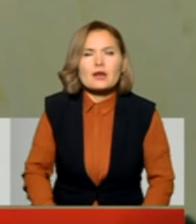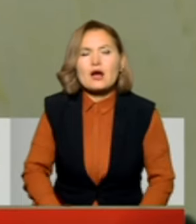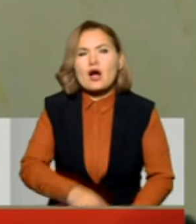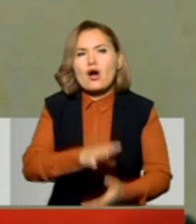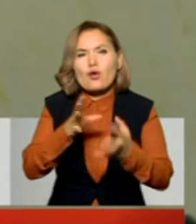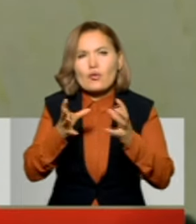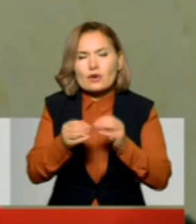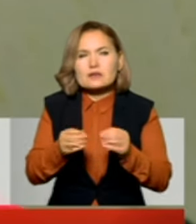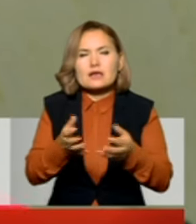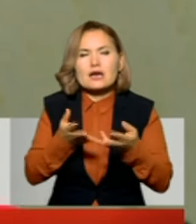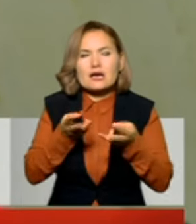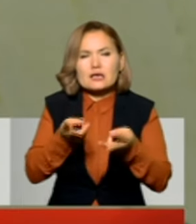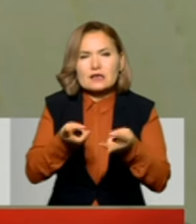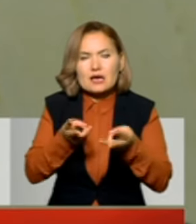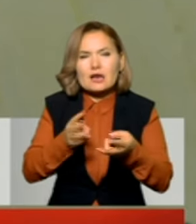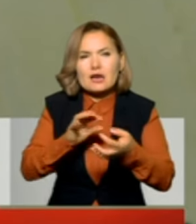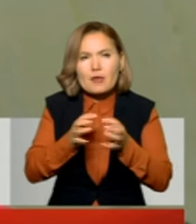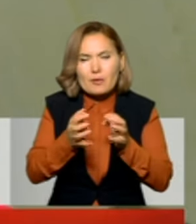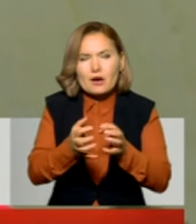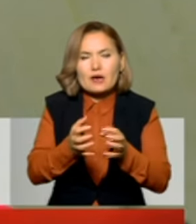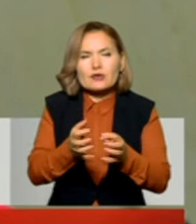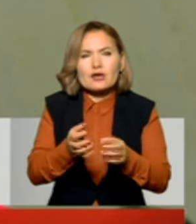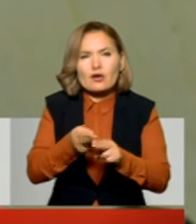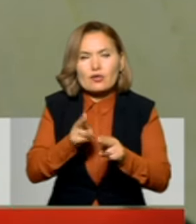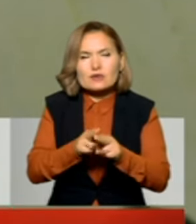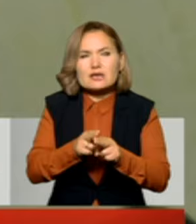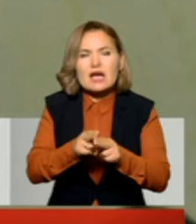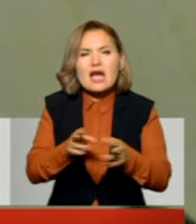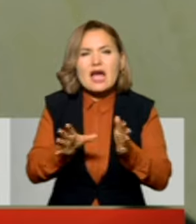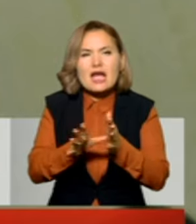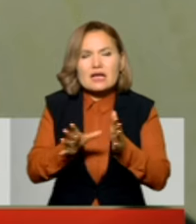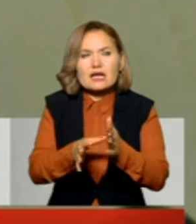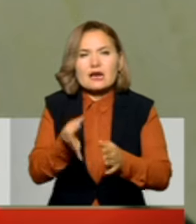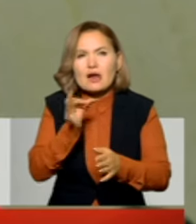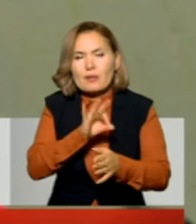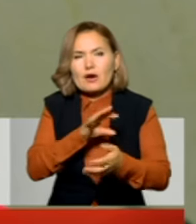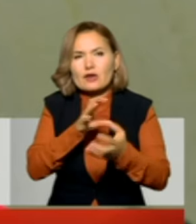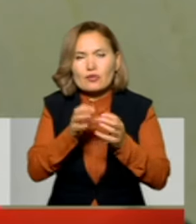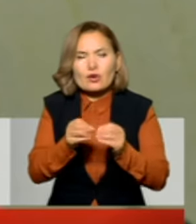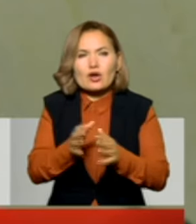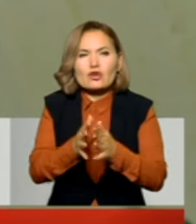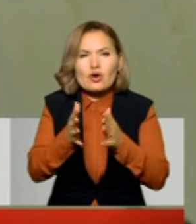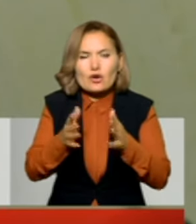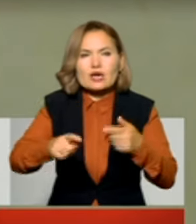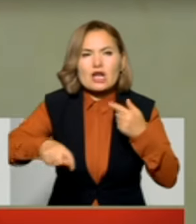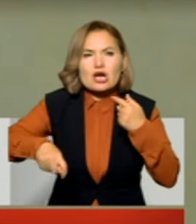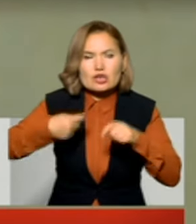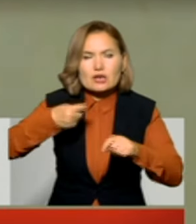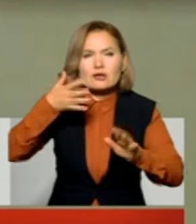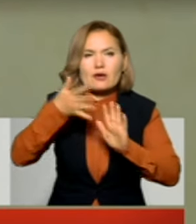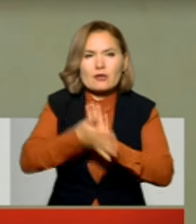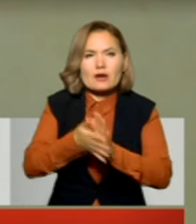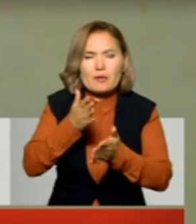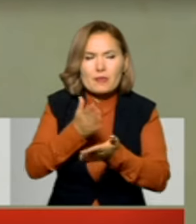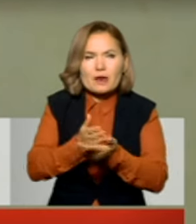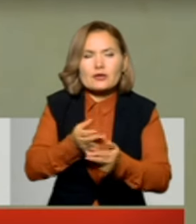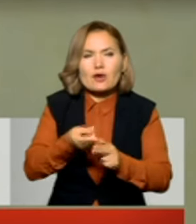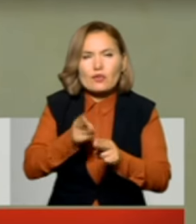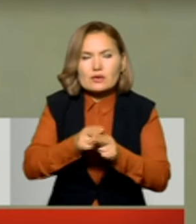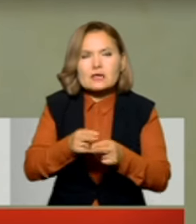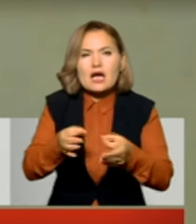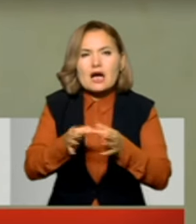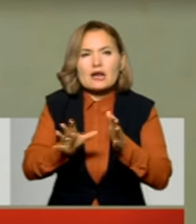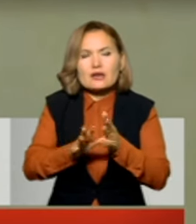мен атом электр шыққан қалдықтың айырмашылығы екі түрлі. Күлді екінші рет қолдана алмайсыз. Ал қалдықтар кезген атом электр стансасының